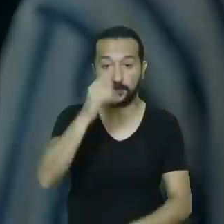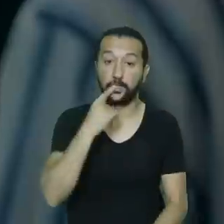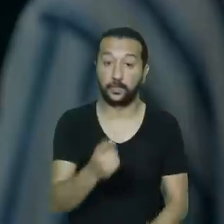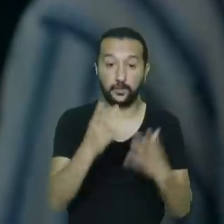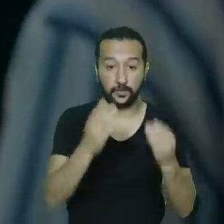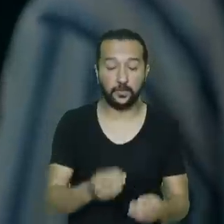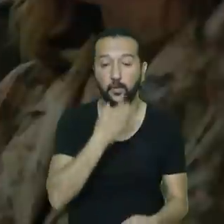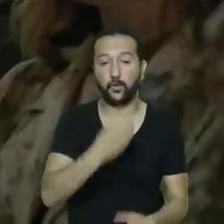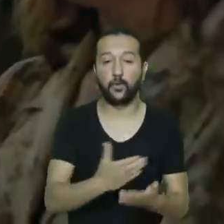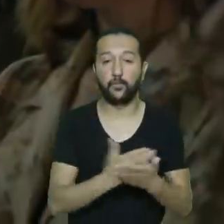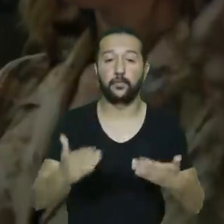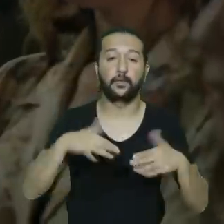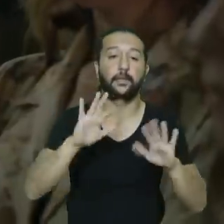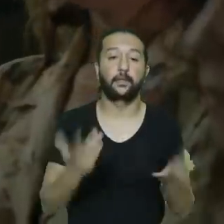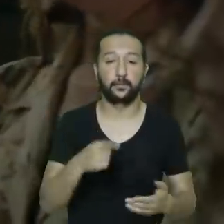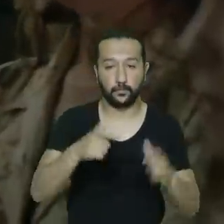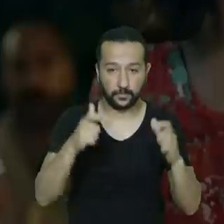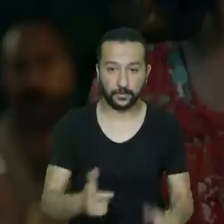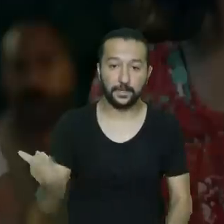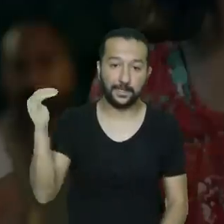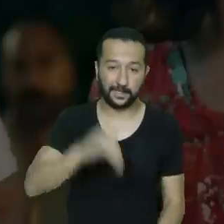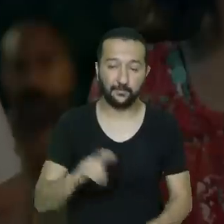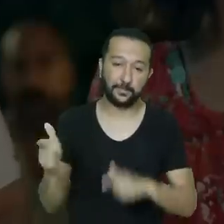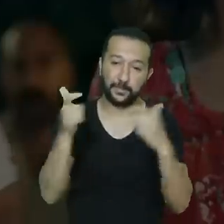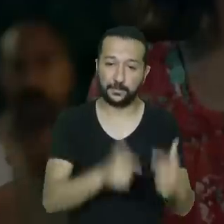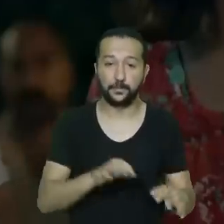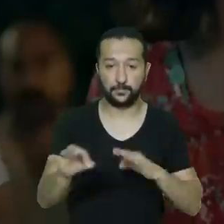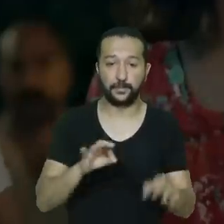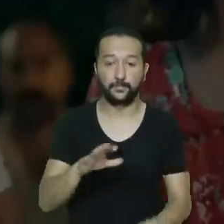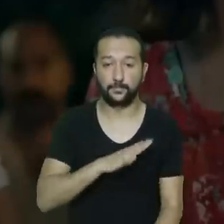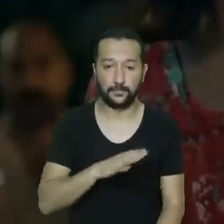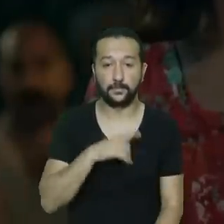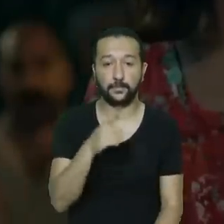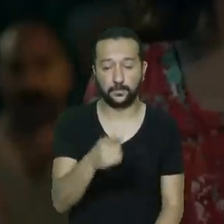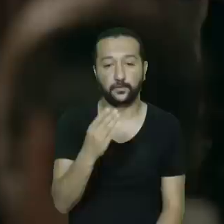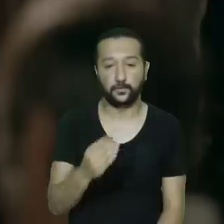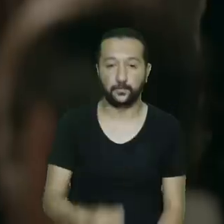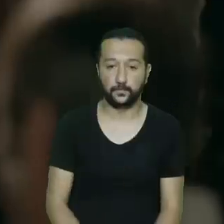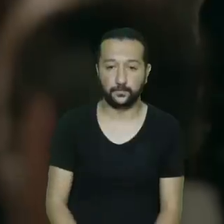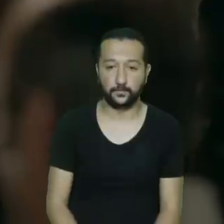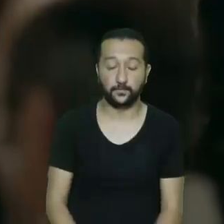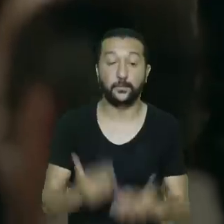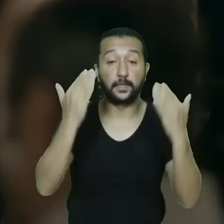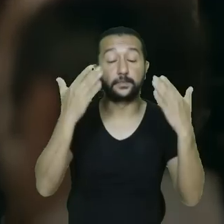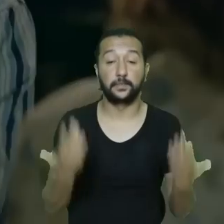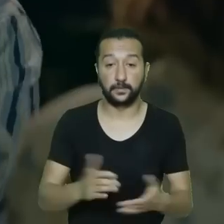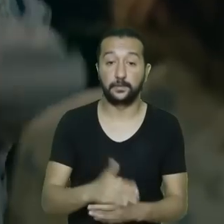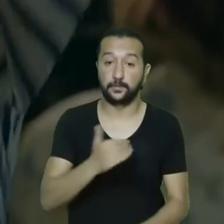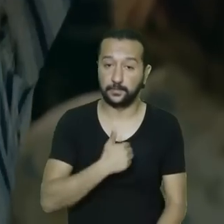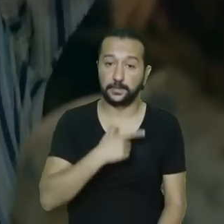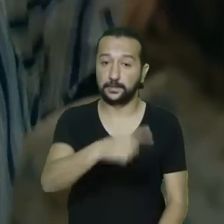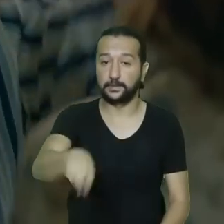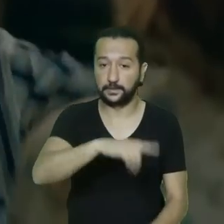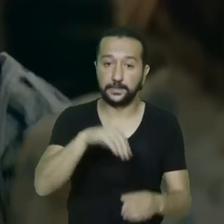dediysem de temelli değer. Buraya gelme, yerleşme planlarımız var. Hep de çok var. İnşallah ben